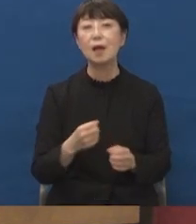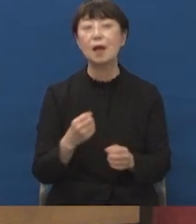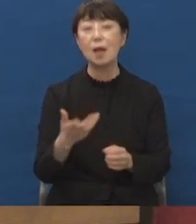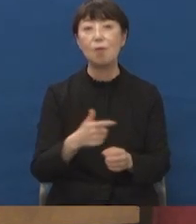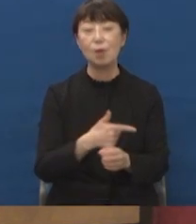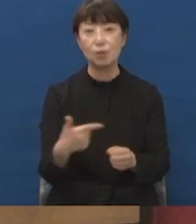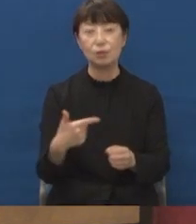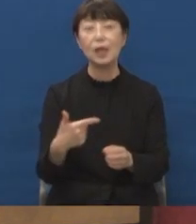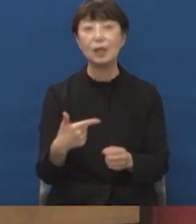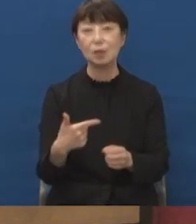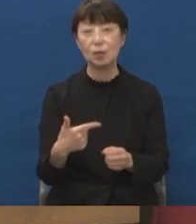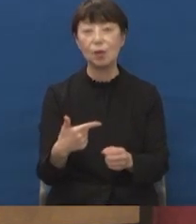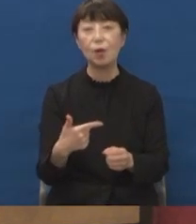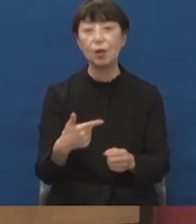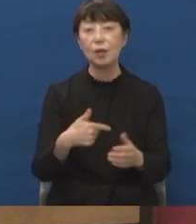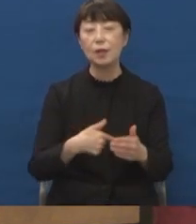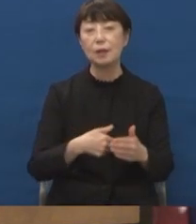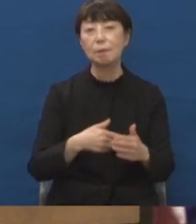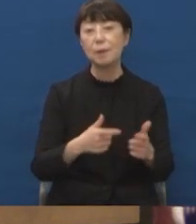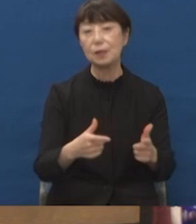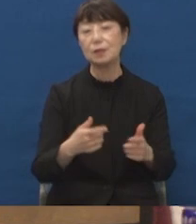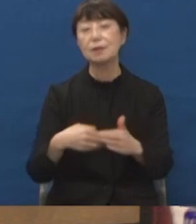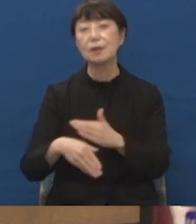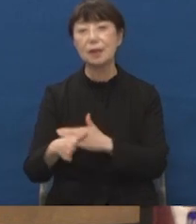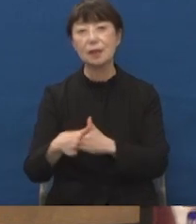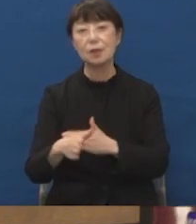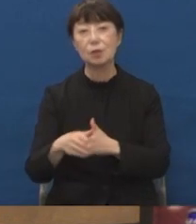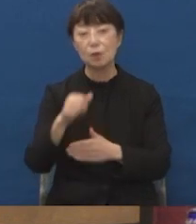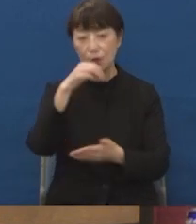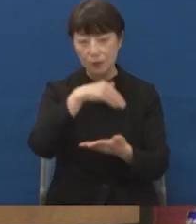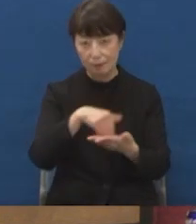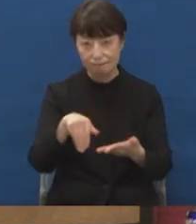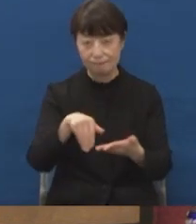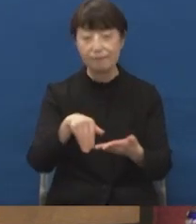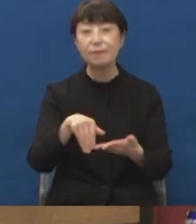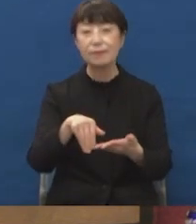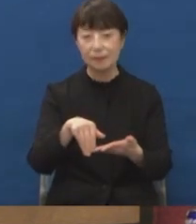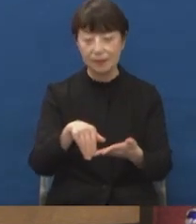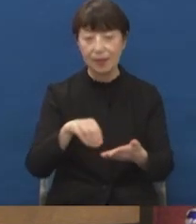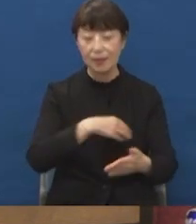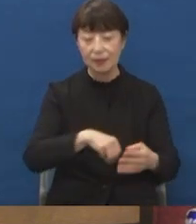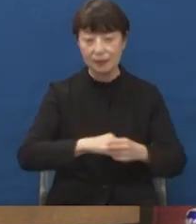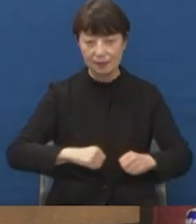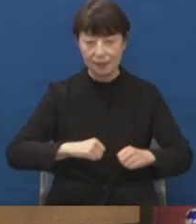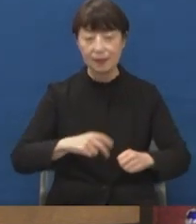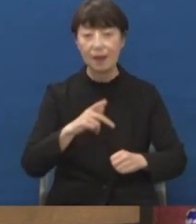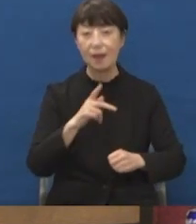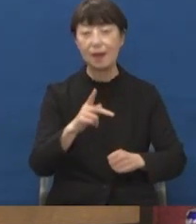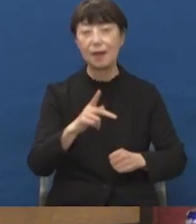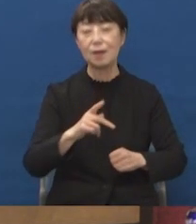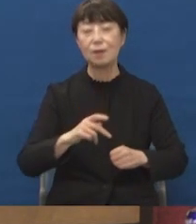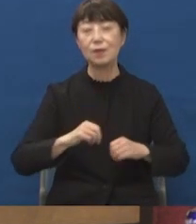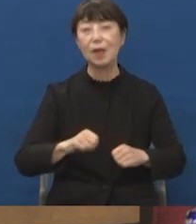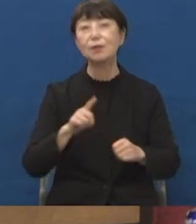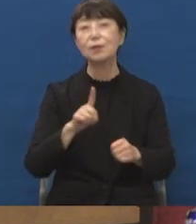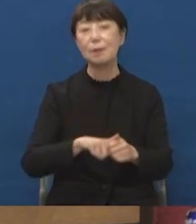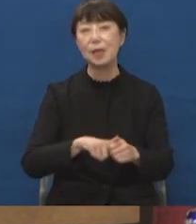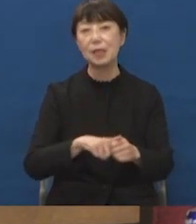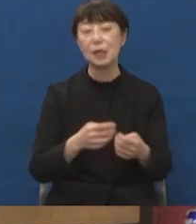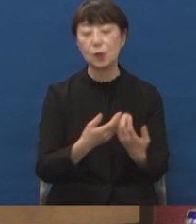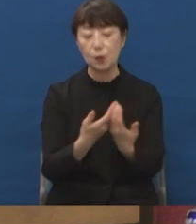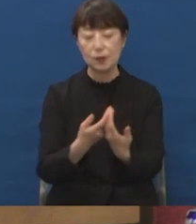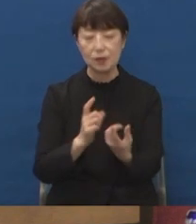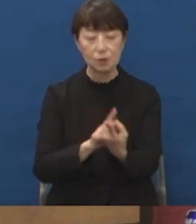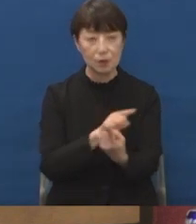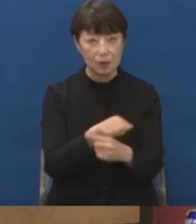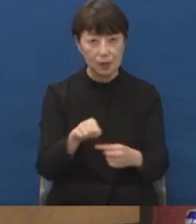ス地下鉄事業の予算について、経済健全化の推進と市バスの混雑対策という